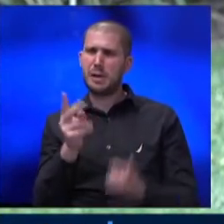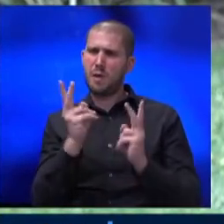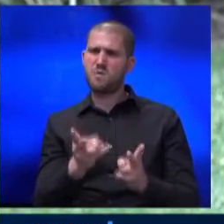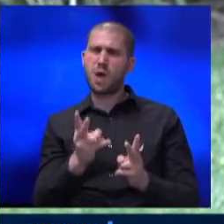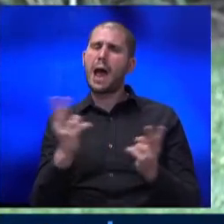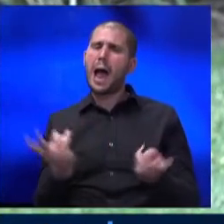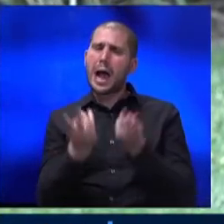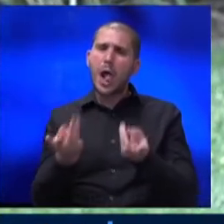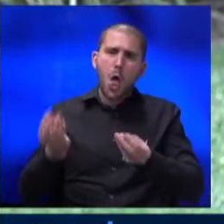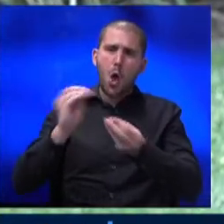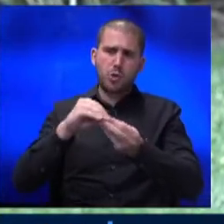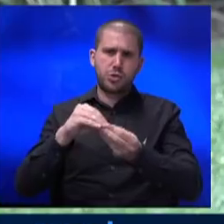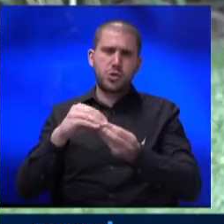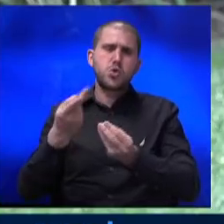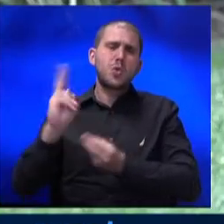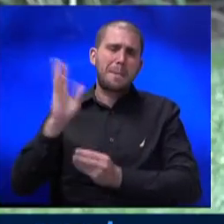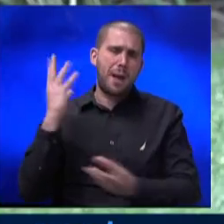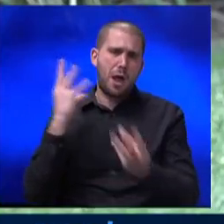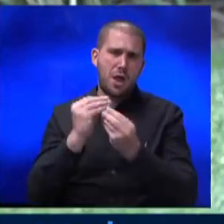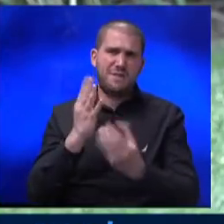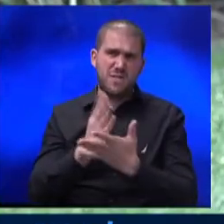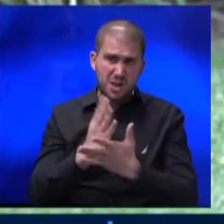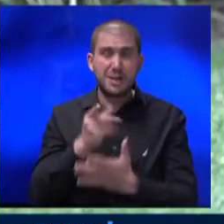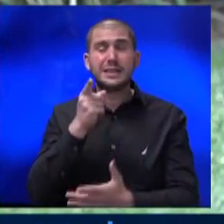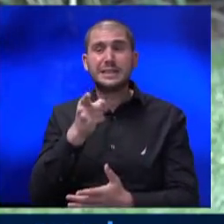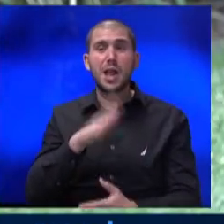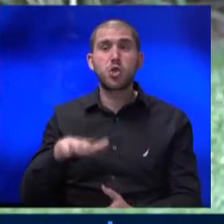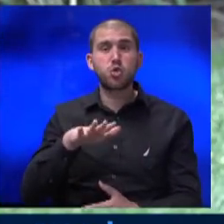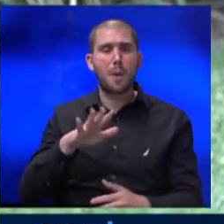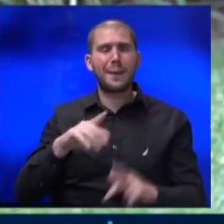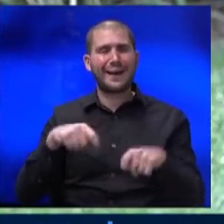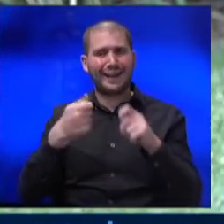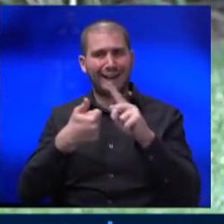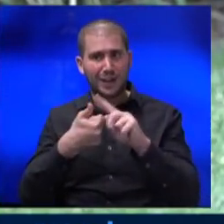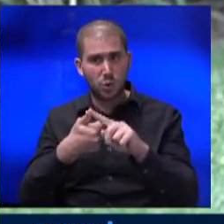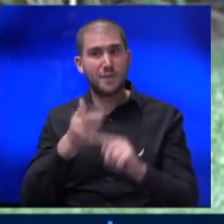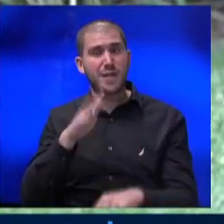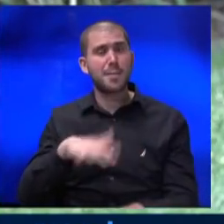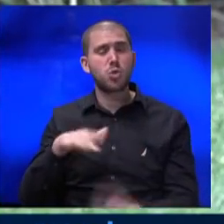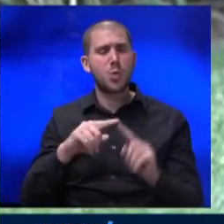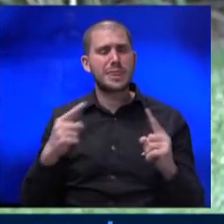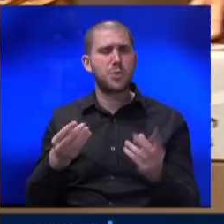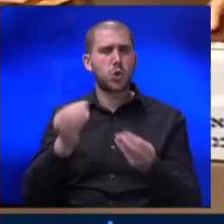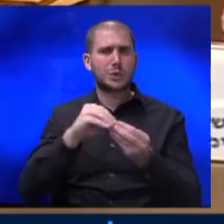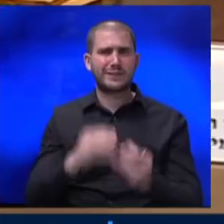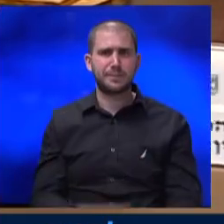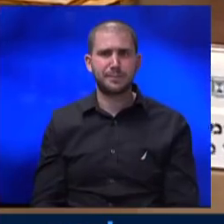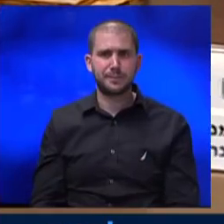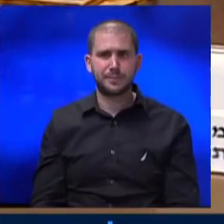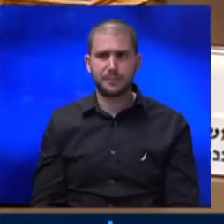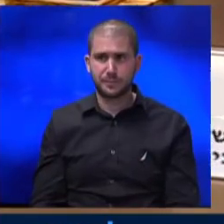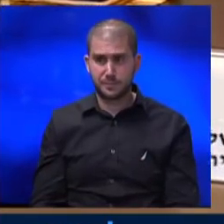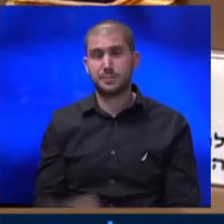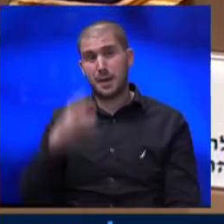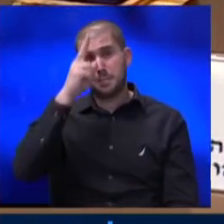להקל עוד מעבר למה שהקלנו, הן בתחום מערכת החינוך והן בתחומים נוספים. בעוד